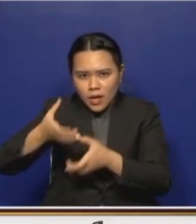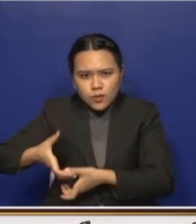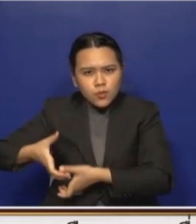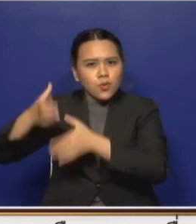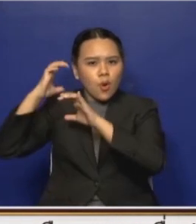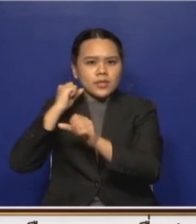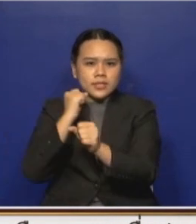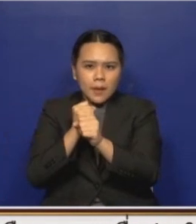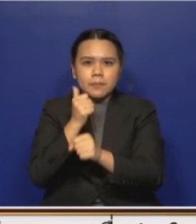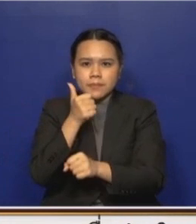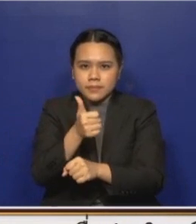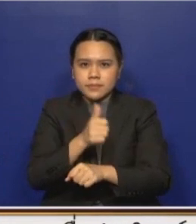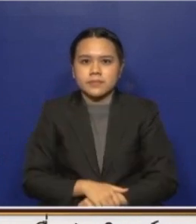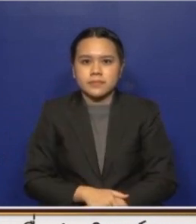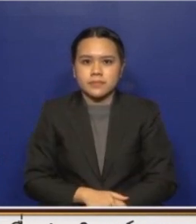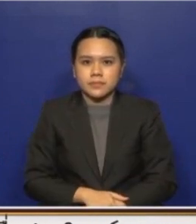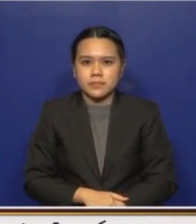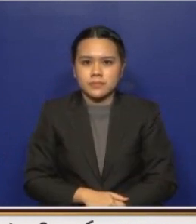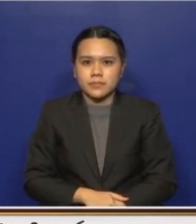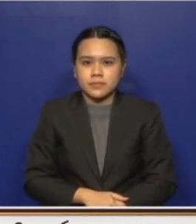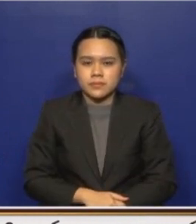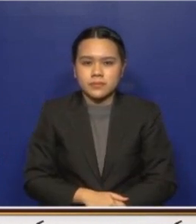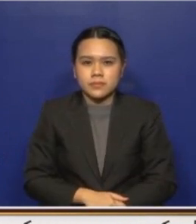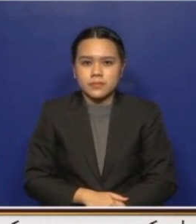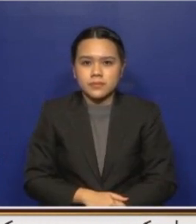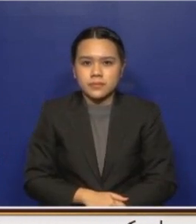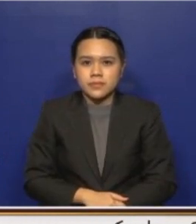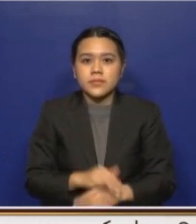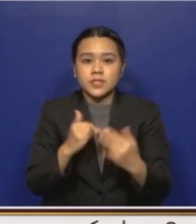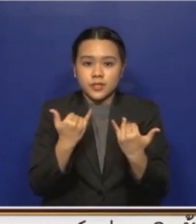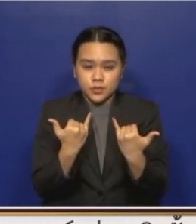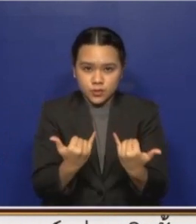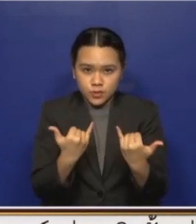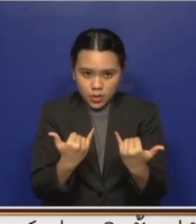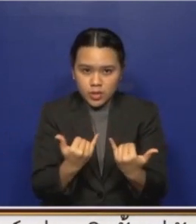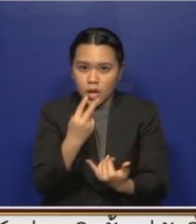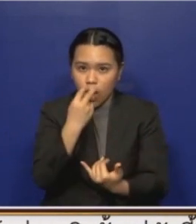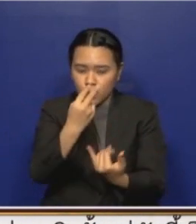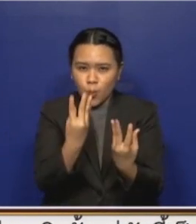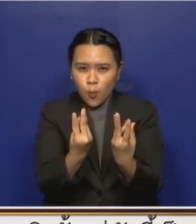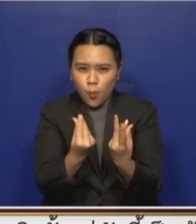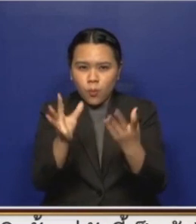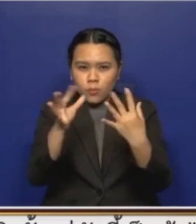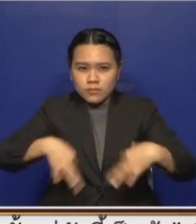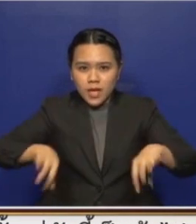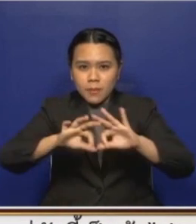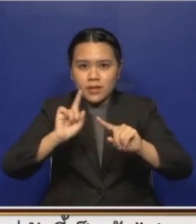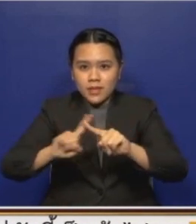ฮะท่านไม่ต้องไปอ่านละเอียดนะฮะผมไปย่อยสลายให้ท่านอีกหน้าหนึ่งฮะไปต่อไป